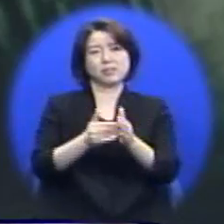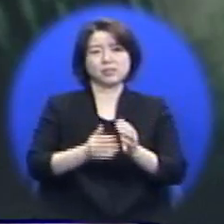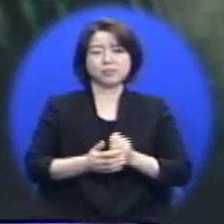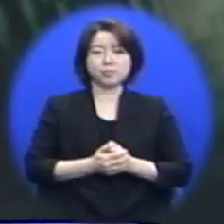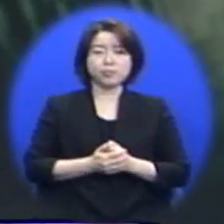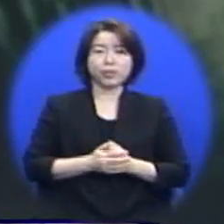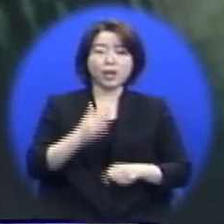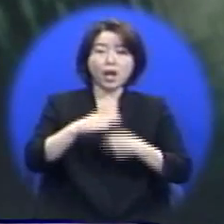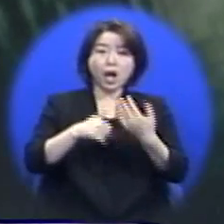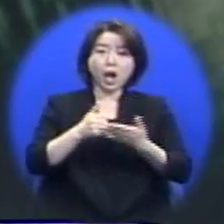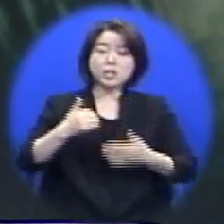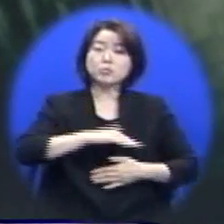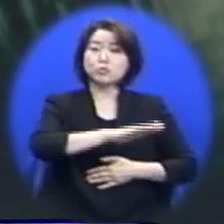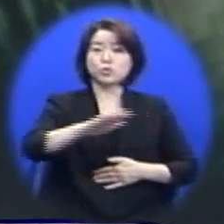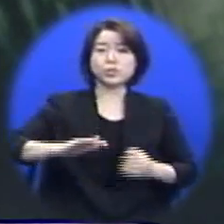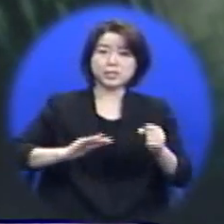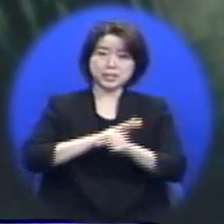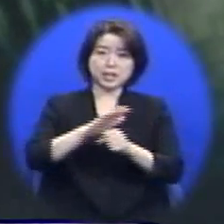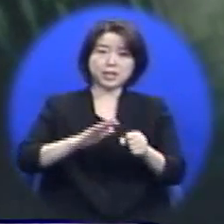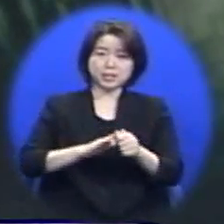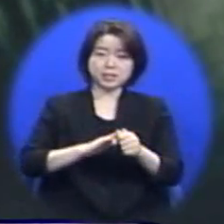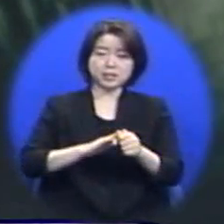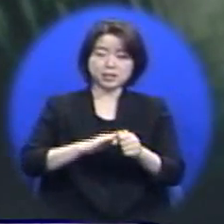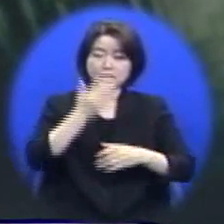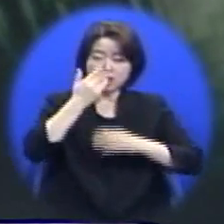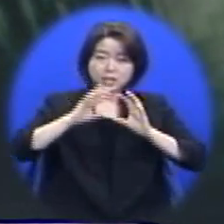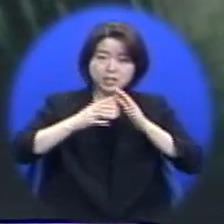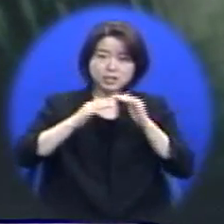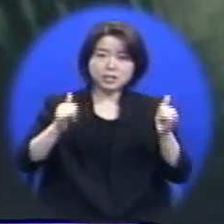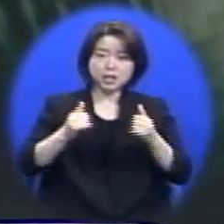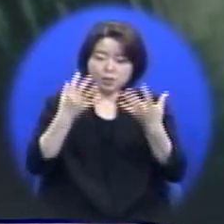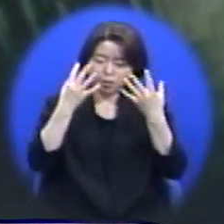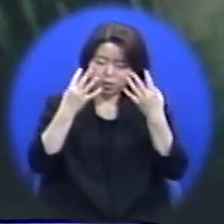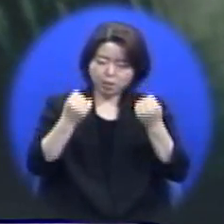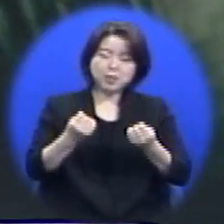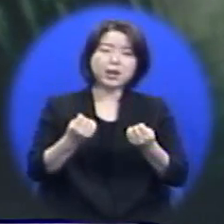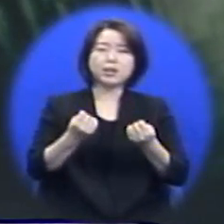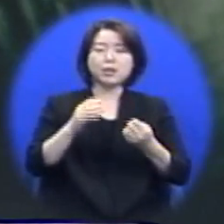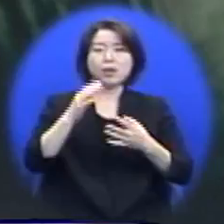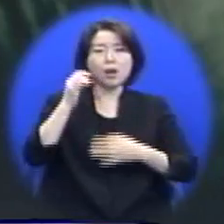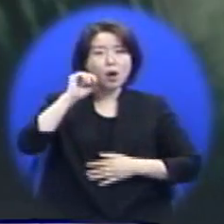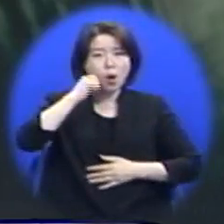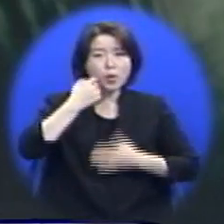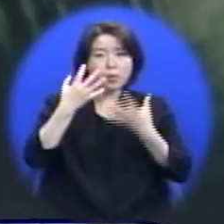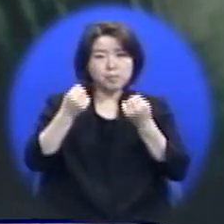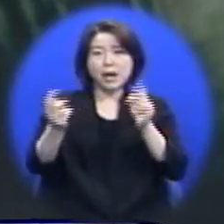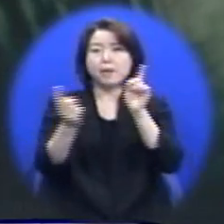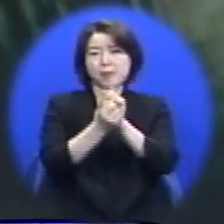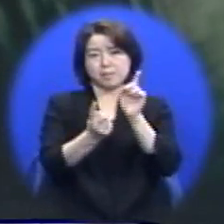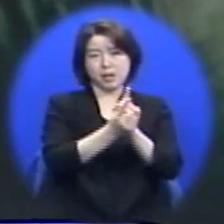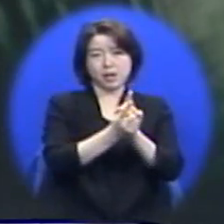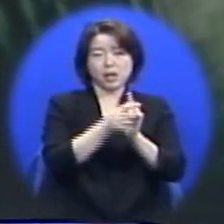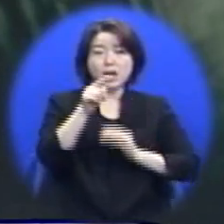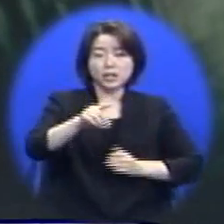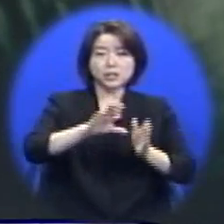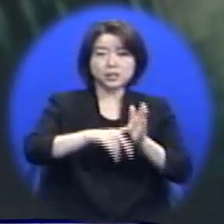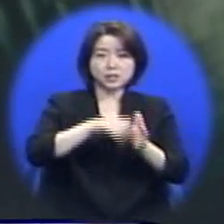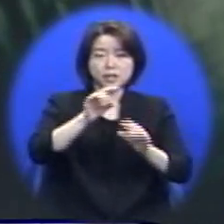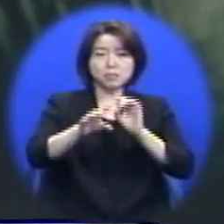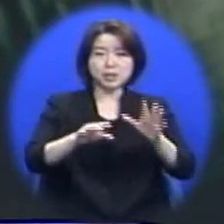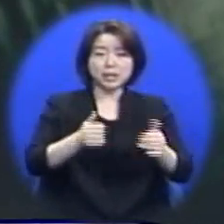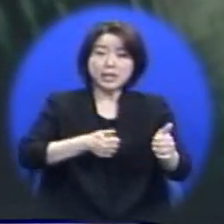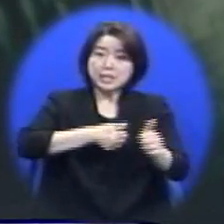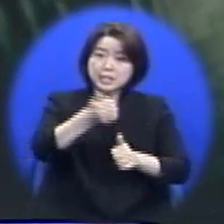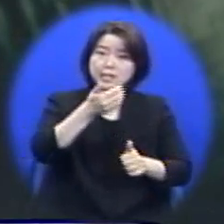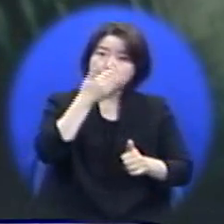사랑하신다. 이스라엘 백성들이 얼마나 어려운 일을 많이 겪고 살았는지 모릅니다. 그때마다 그들을 이길 수 있게 해준 건